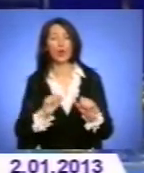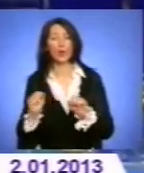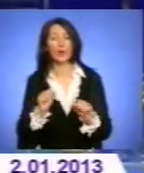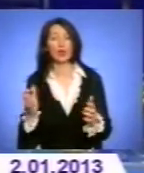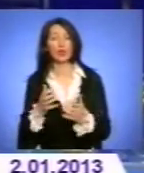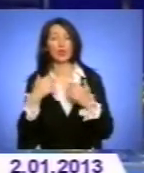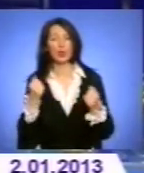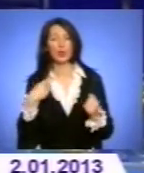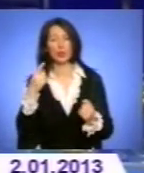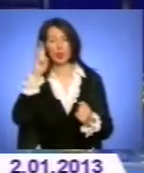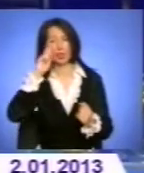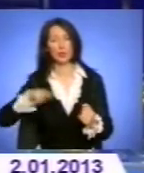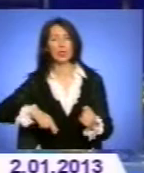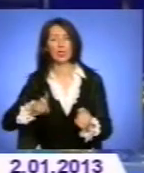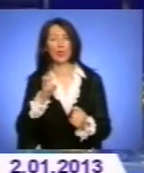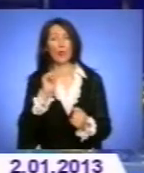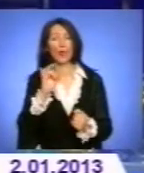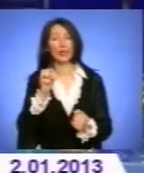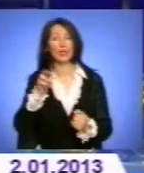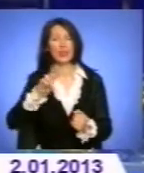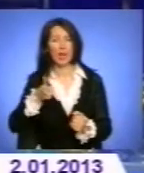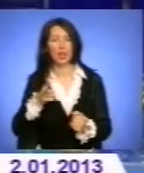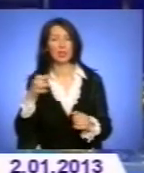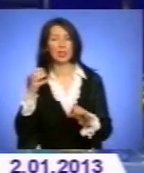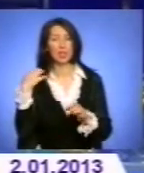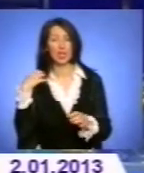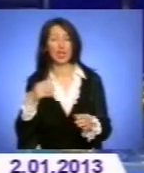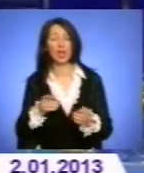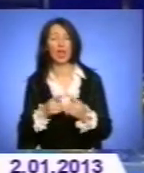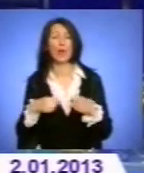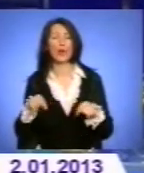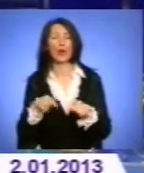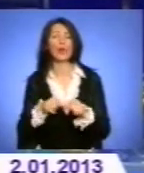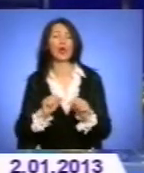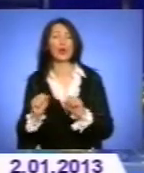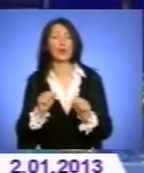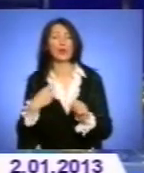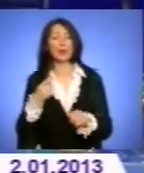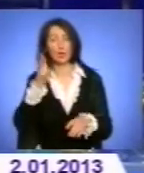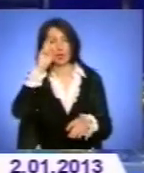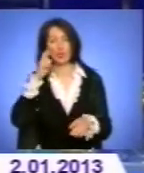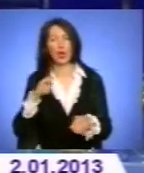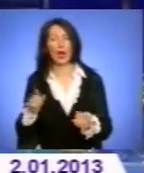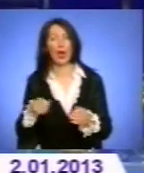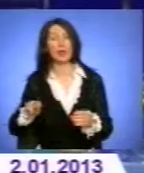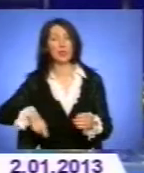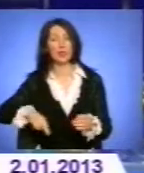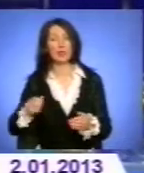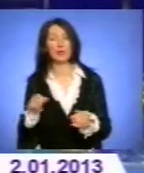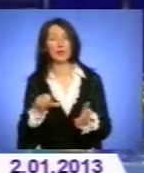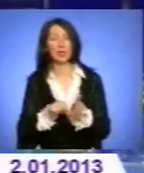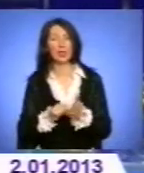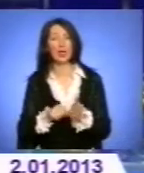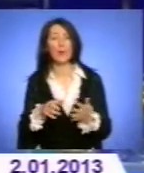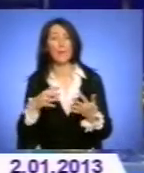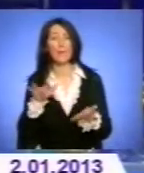обласної державної адміністрації Михайло Буртняк, начальники профільних управлінь обласної державної адміністрації, представники міських, селищних та сільських